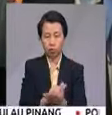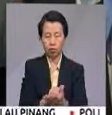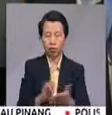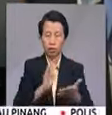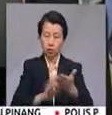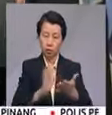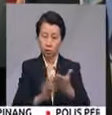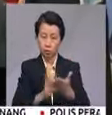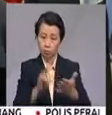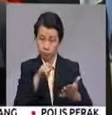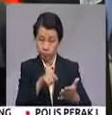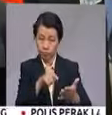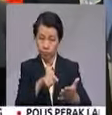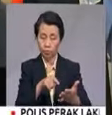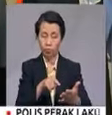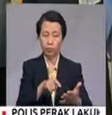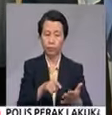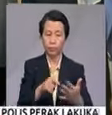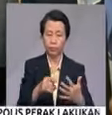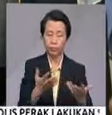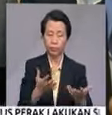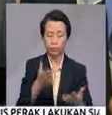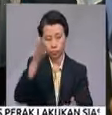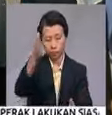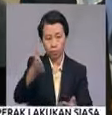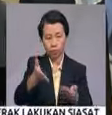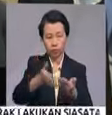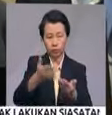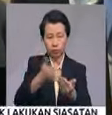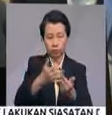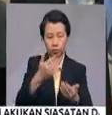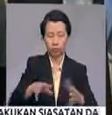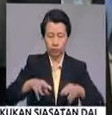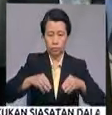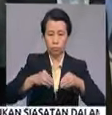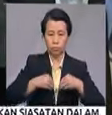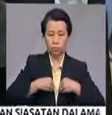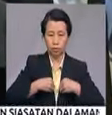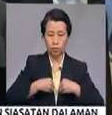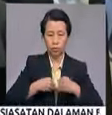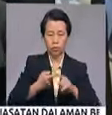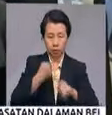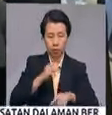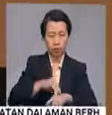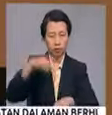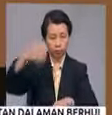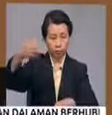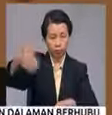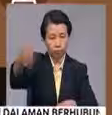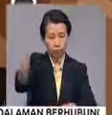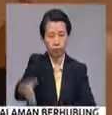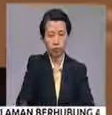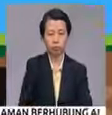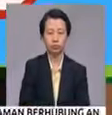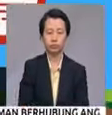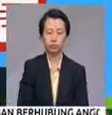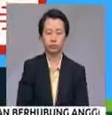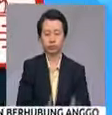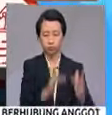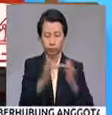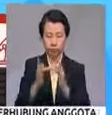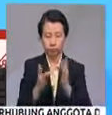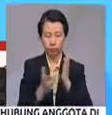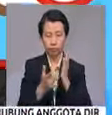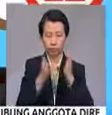platform yang sedemikian akan mudah untuk diterima dari semasa ke semasa. Jalinan